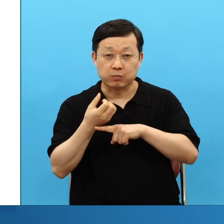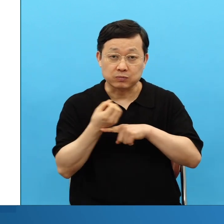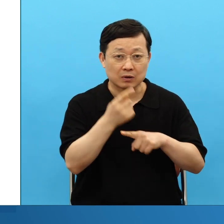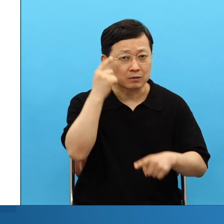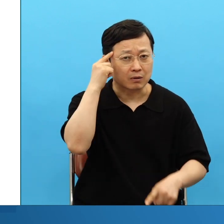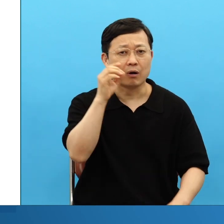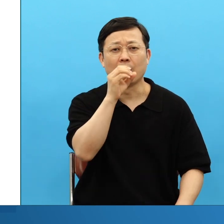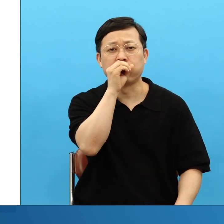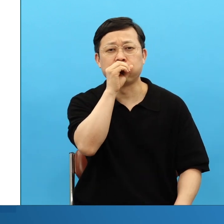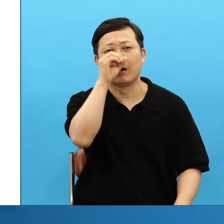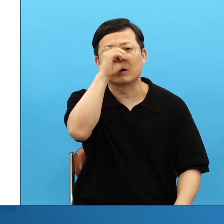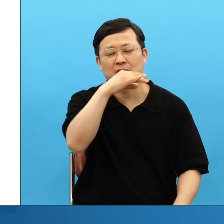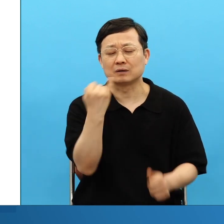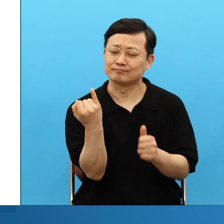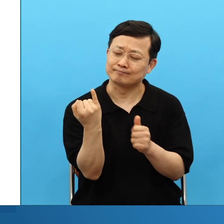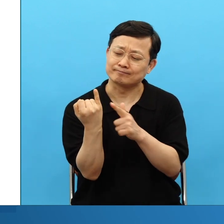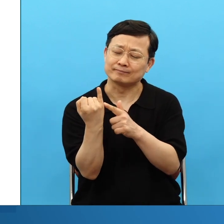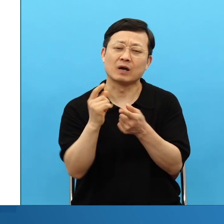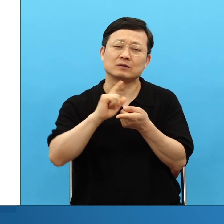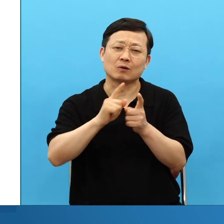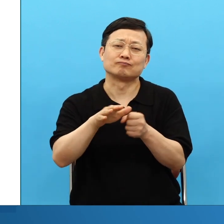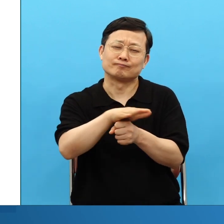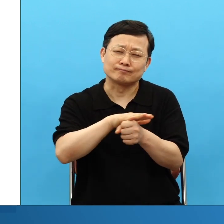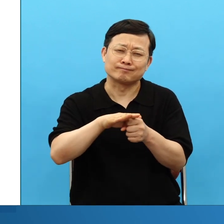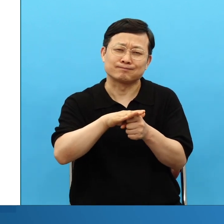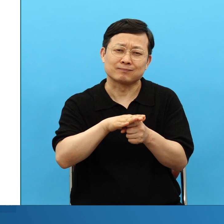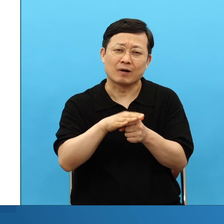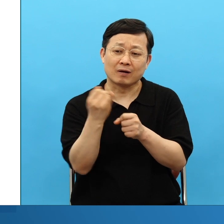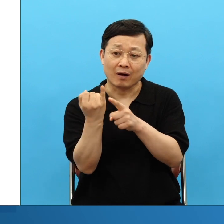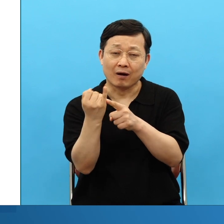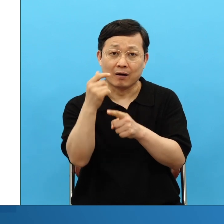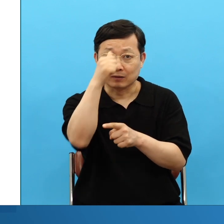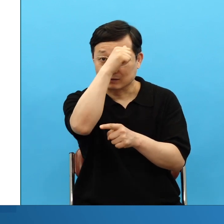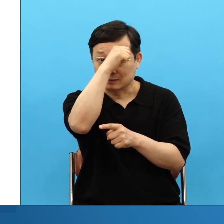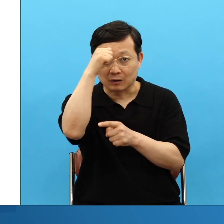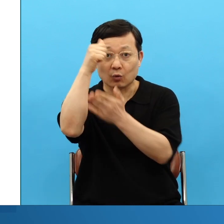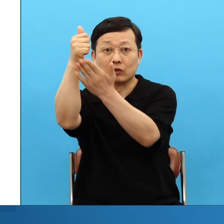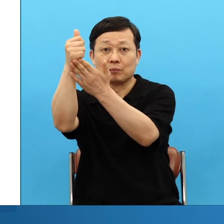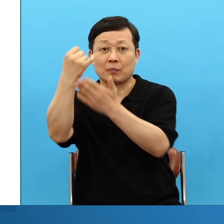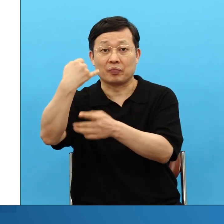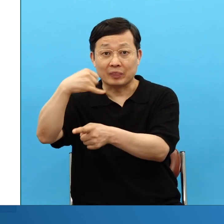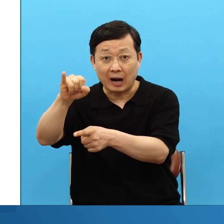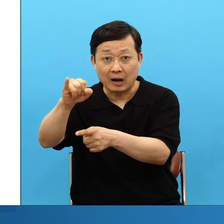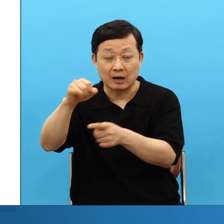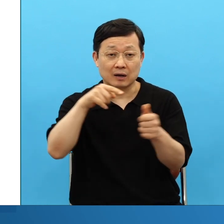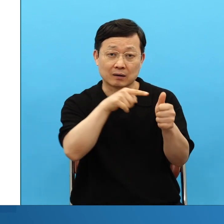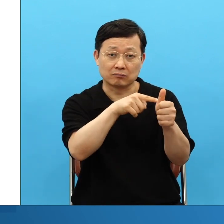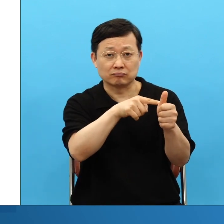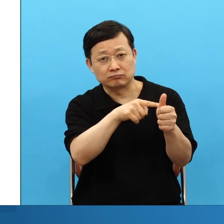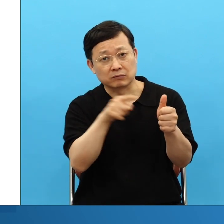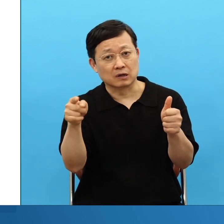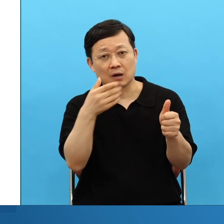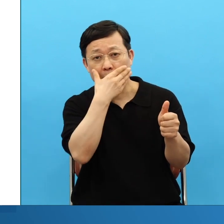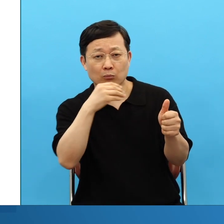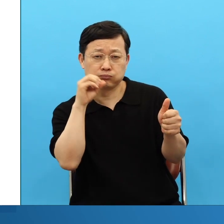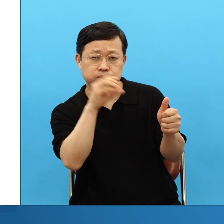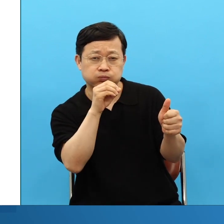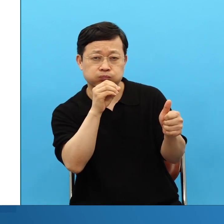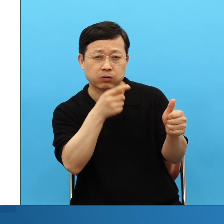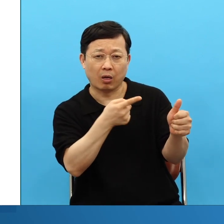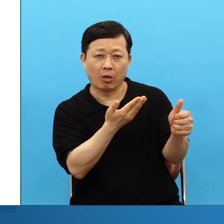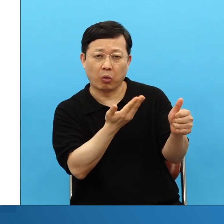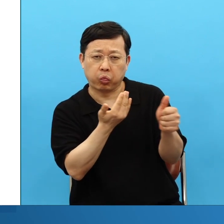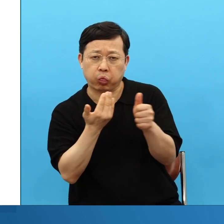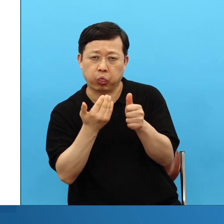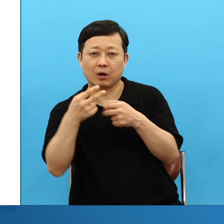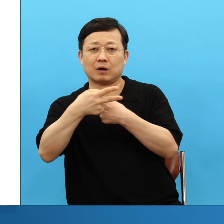그냥 좋아서 만났는데 장로님 딸이었고 저는 이 다락방 전도운동 속으로 오게 되었습니다.